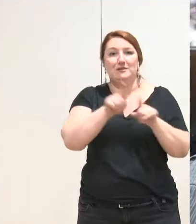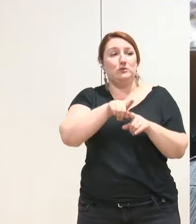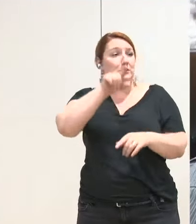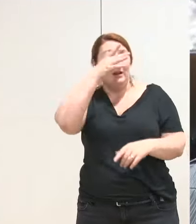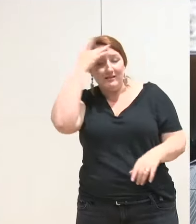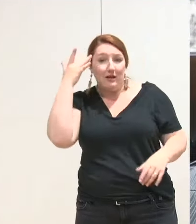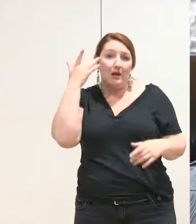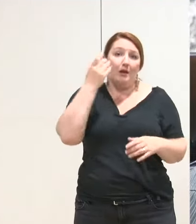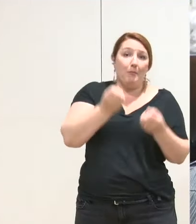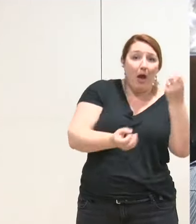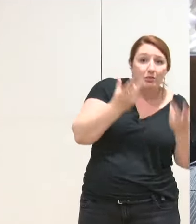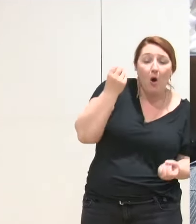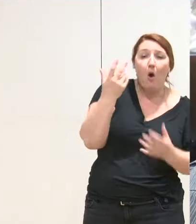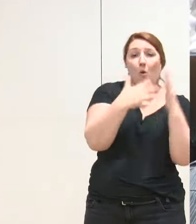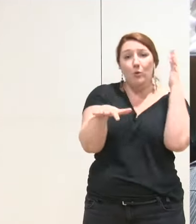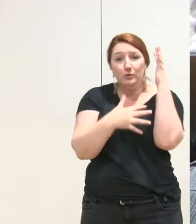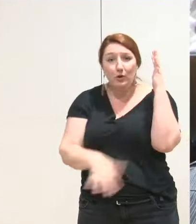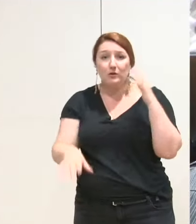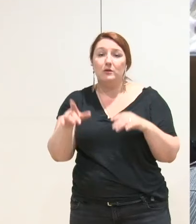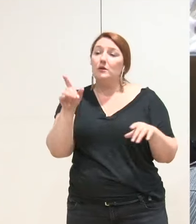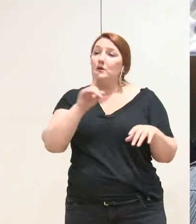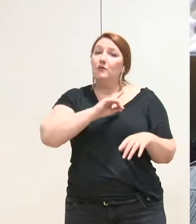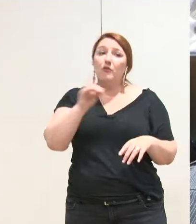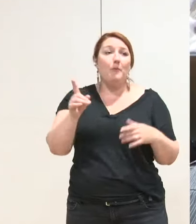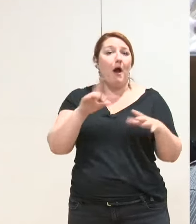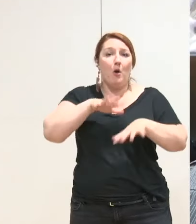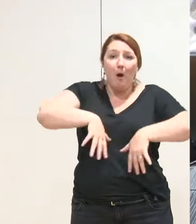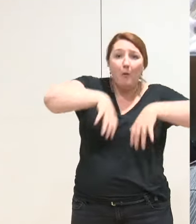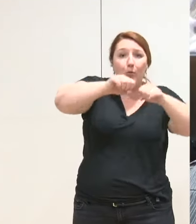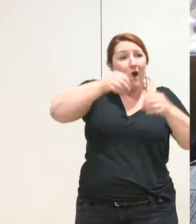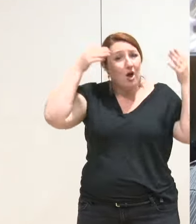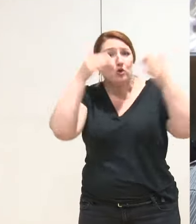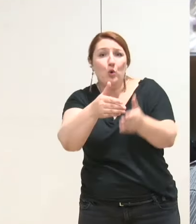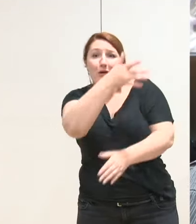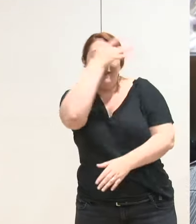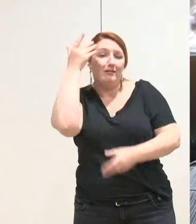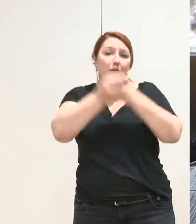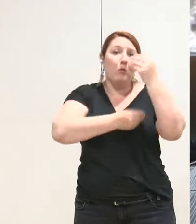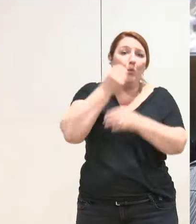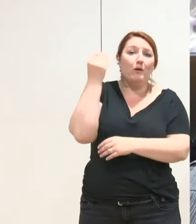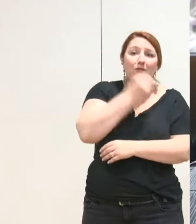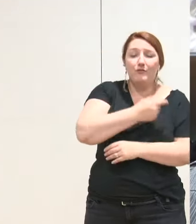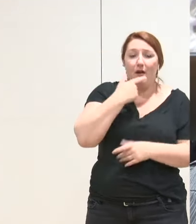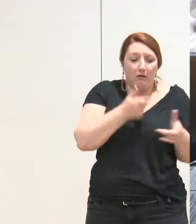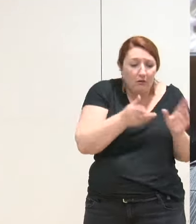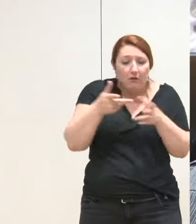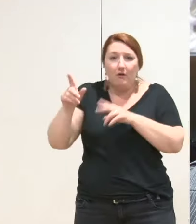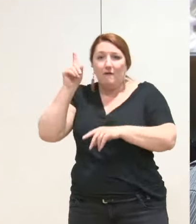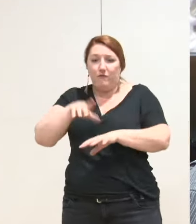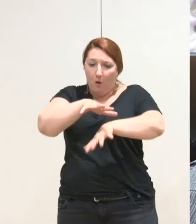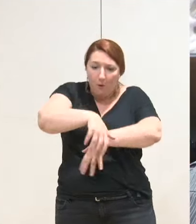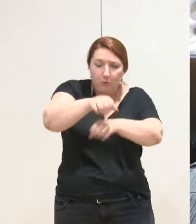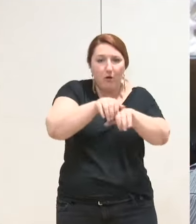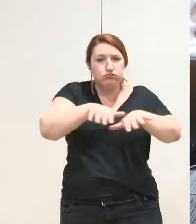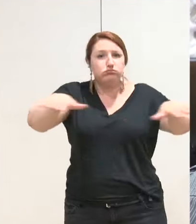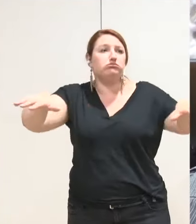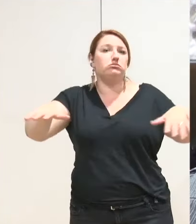déprécarisation des emplois trop liés à la saisonnalité le tout en renforçant l'action d'un service public dédié dont nous avons hérité et